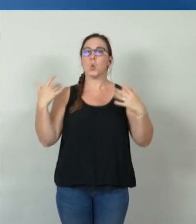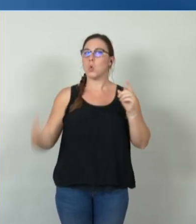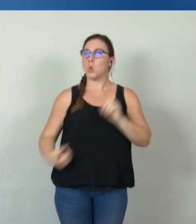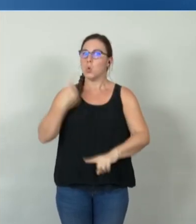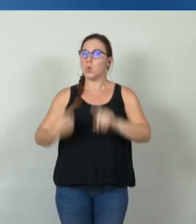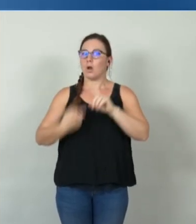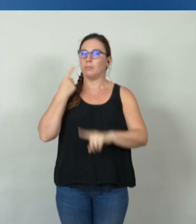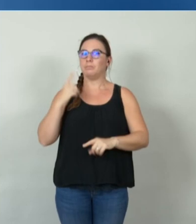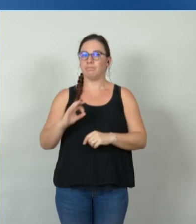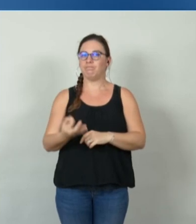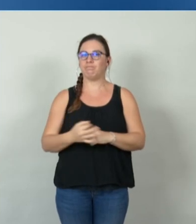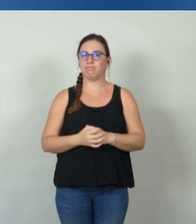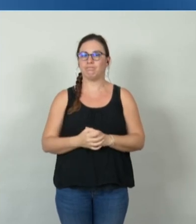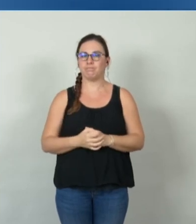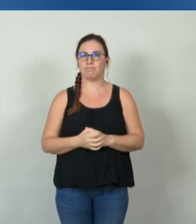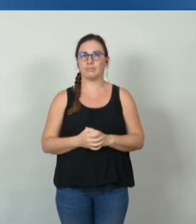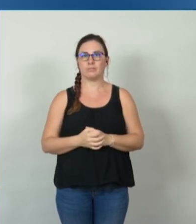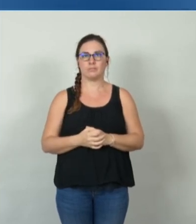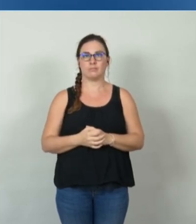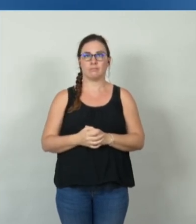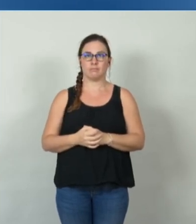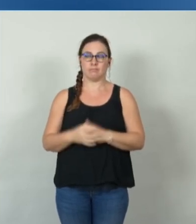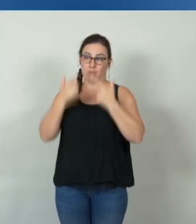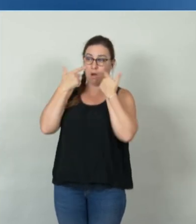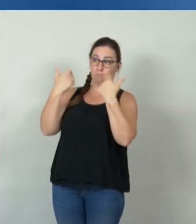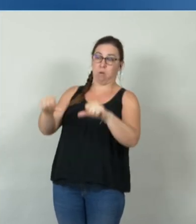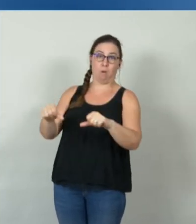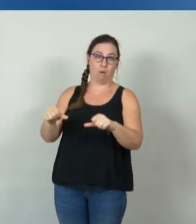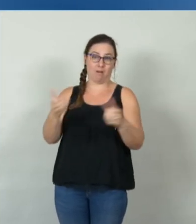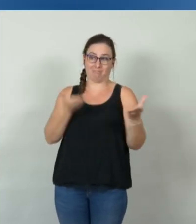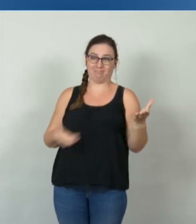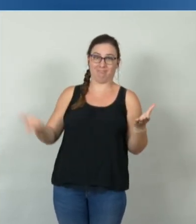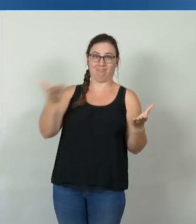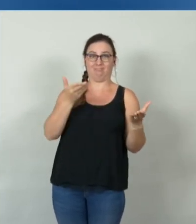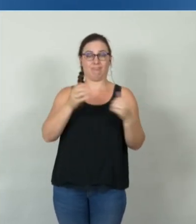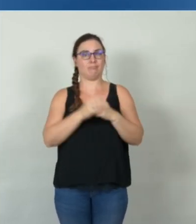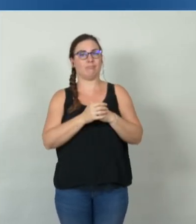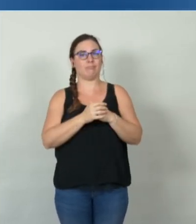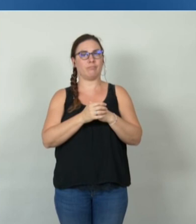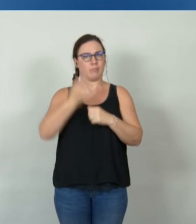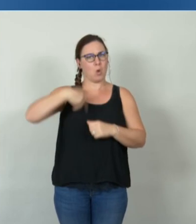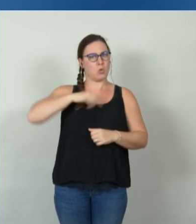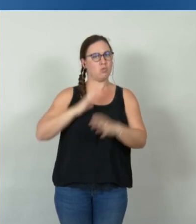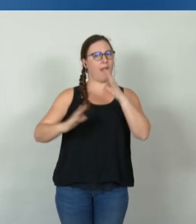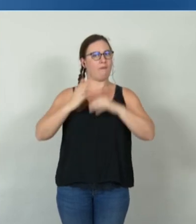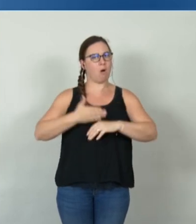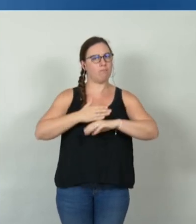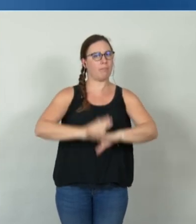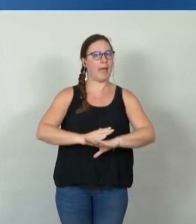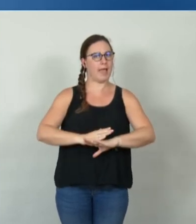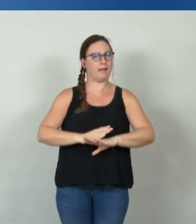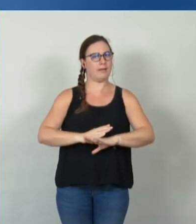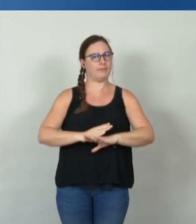montre au grand jour que la position cohérente que nous avons eu depuis le début